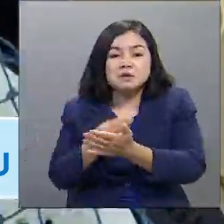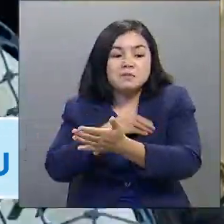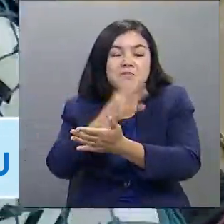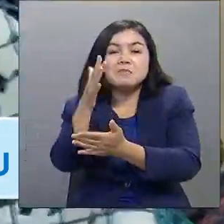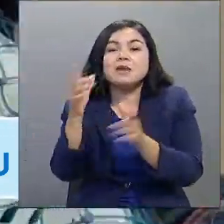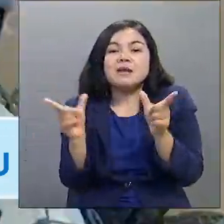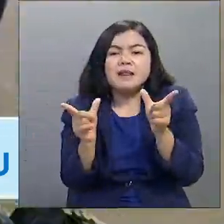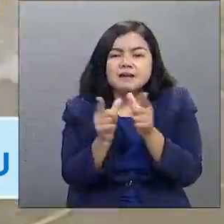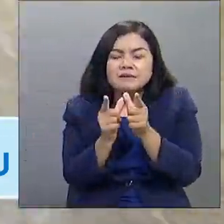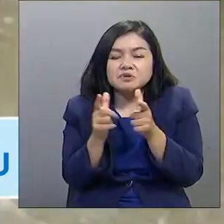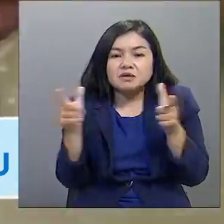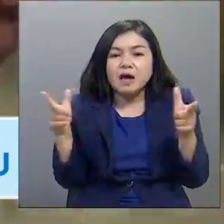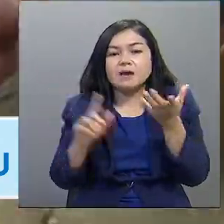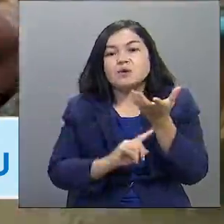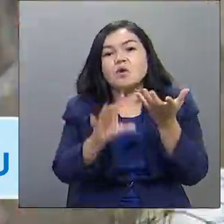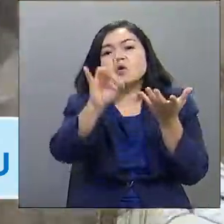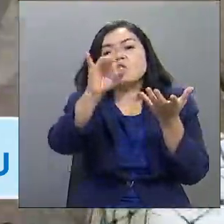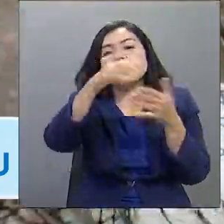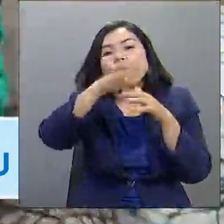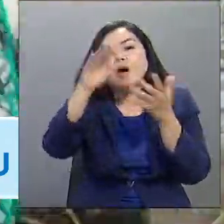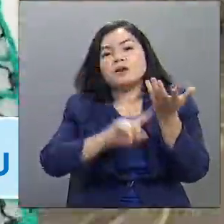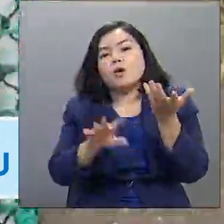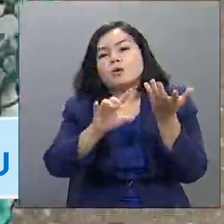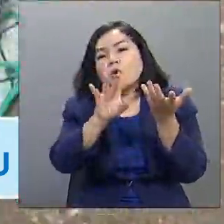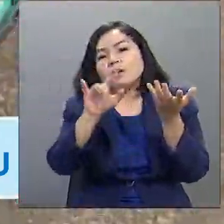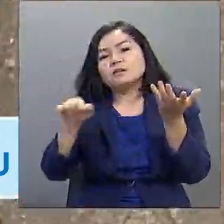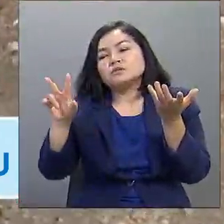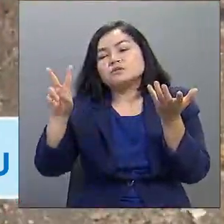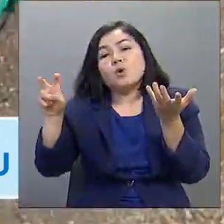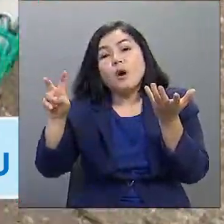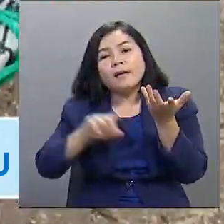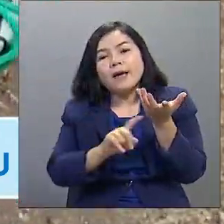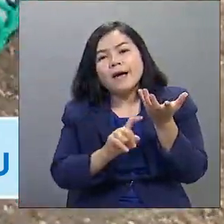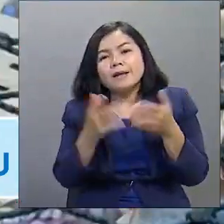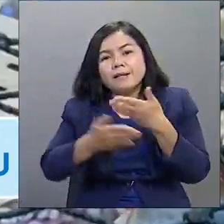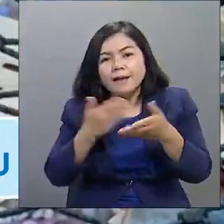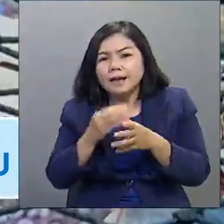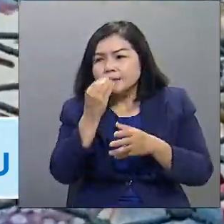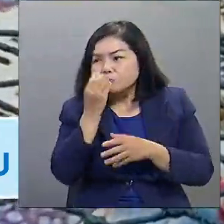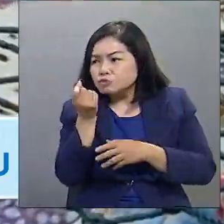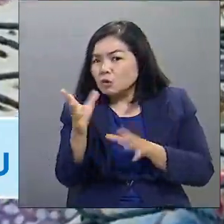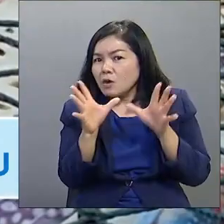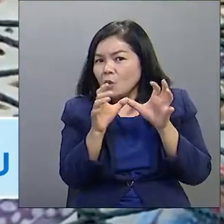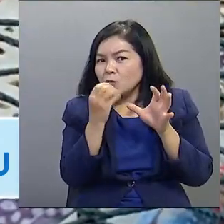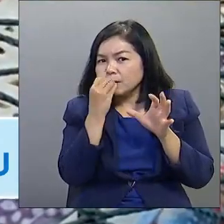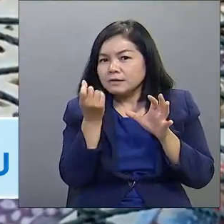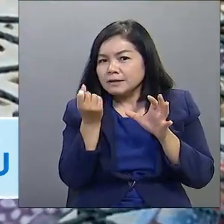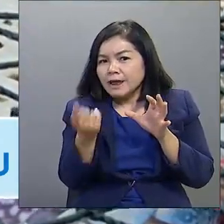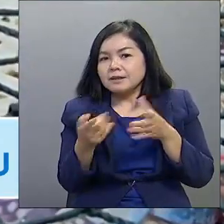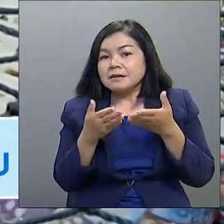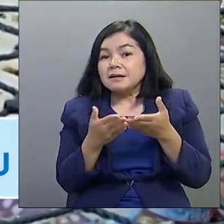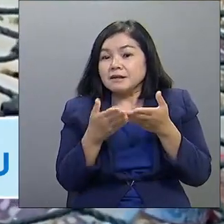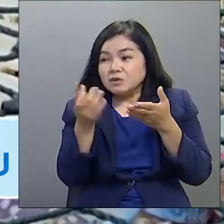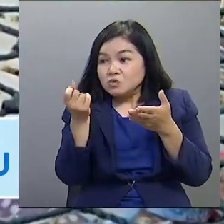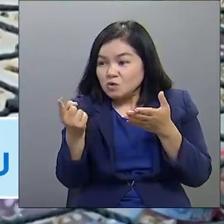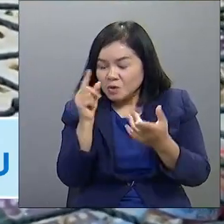ามขนาดไซส์กิโลกรัมละ100 กว่าบาทถึง 200 บาทเท่านั้นเองค่ะ อยากกินปูม้าแบบสดใหม่จากทะเลส่งตรงจากเรือประมงก็แ